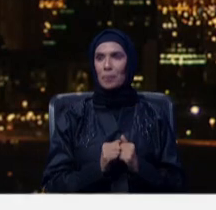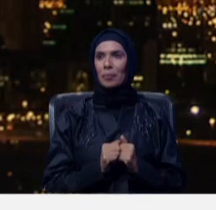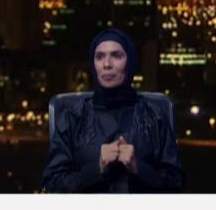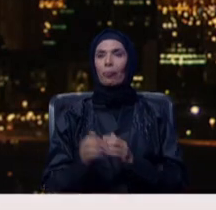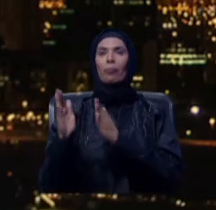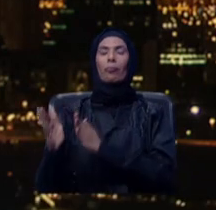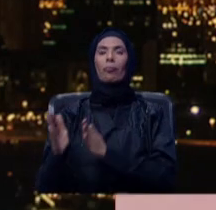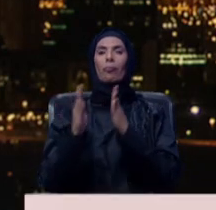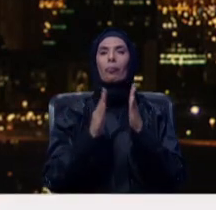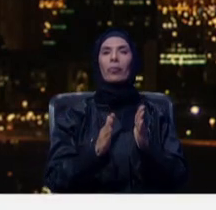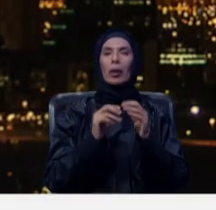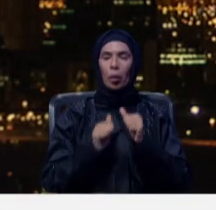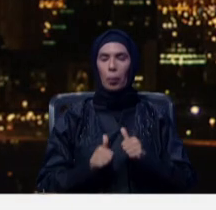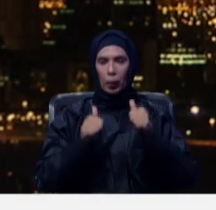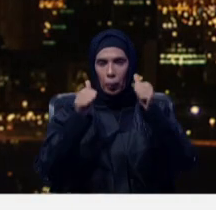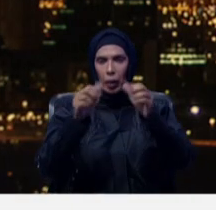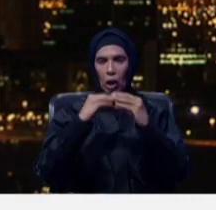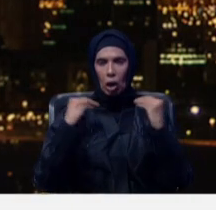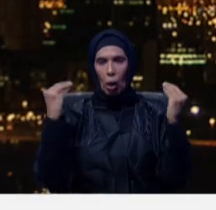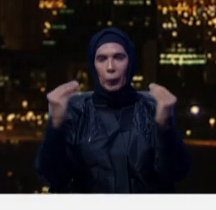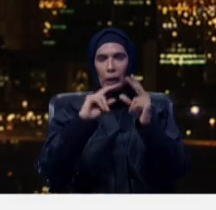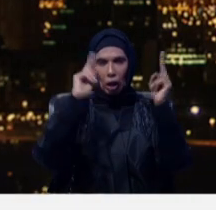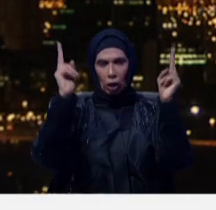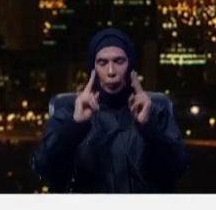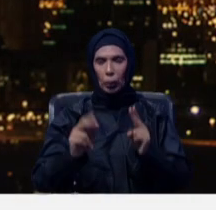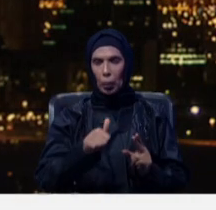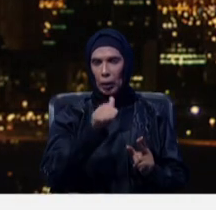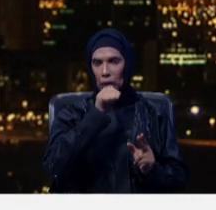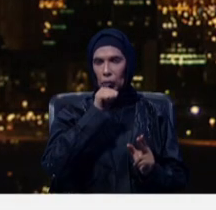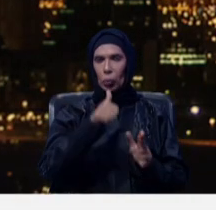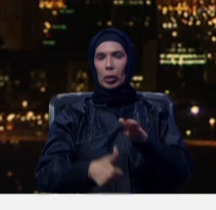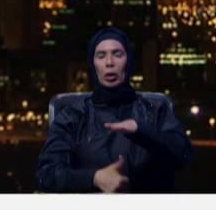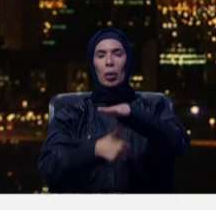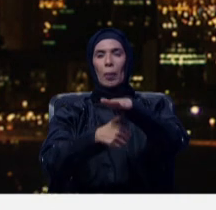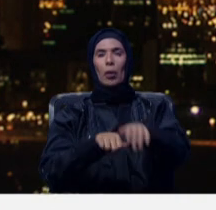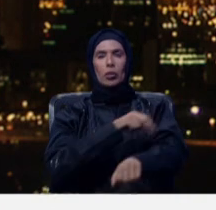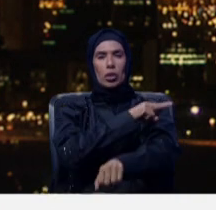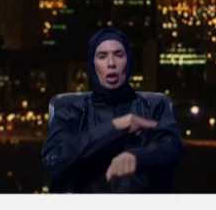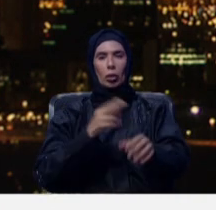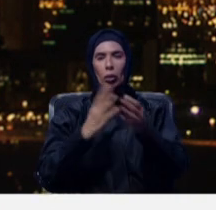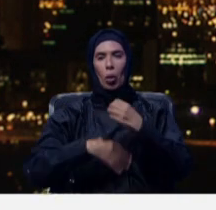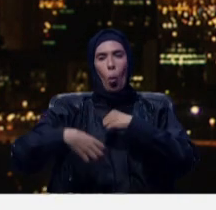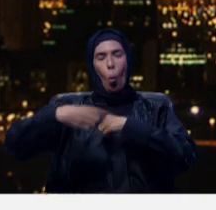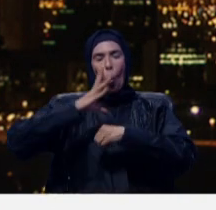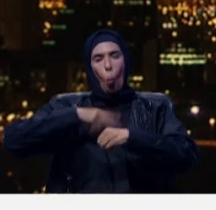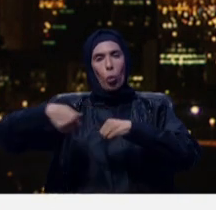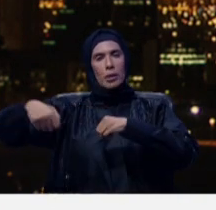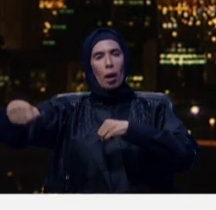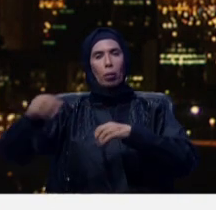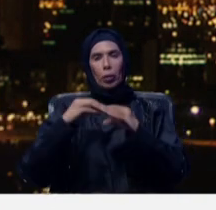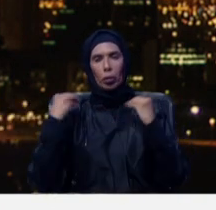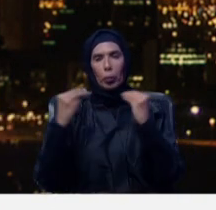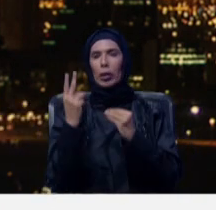إلى ذلك، أطلقت هيئة الكهرباء والماء برئاسة وزير الكهرباء والماء وعضوية جميع الوزارات والهيئات المعنية